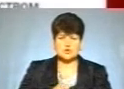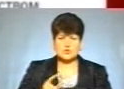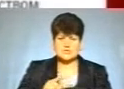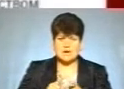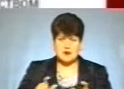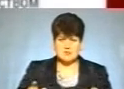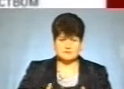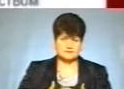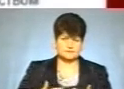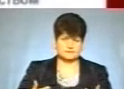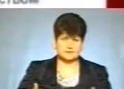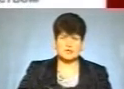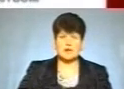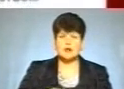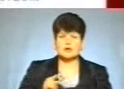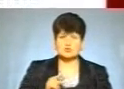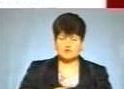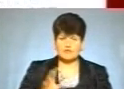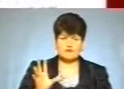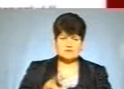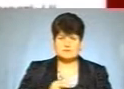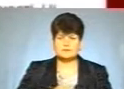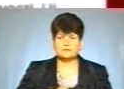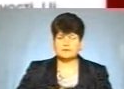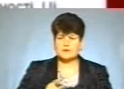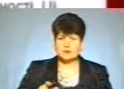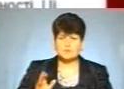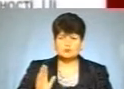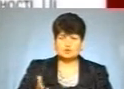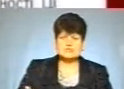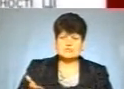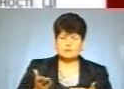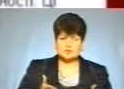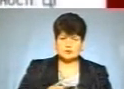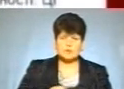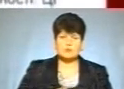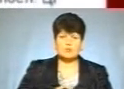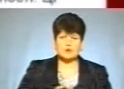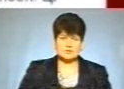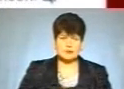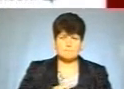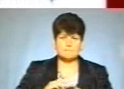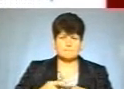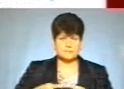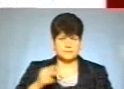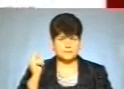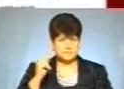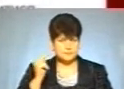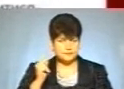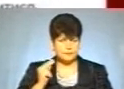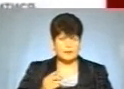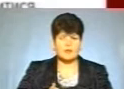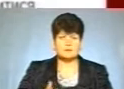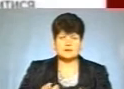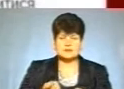тощо. Для цього всі співробітники будуть запрошені пройти профілювання. Ми залучили до